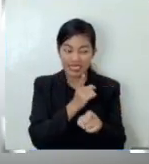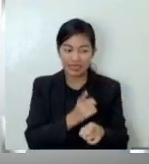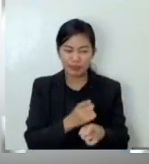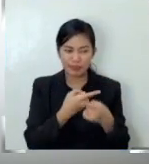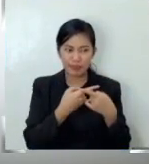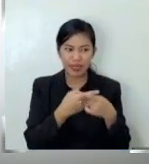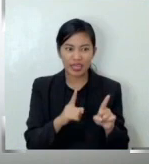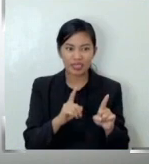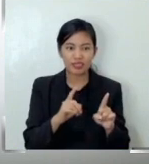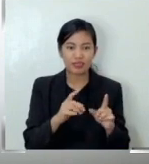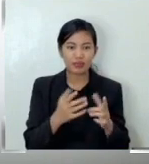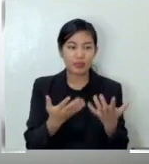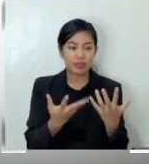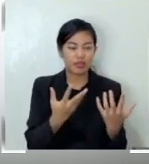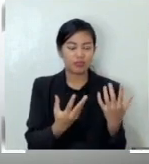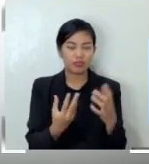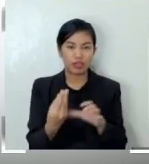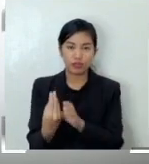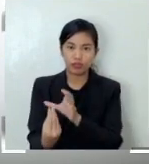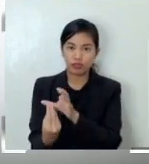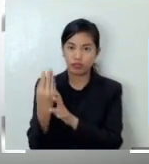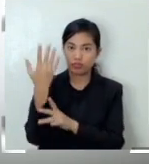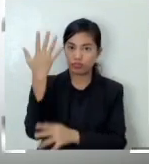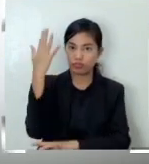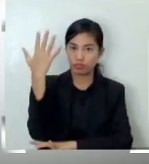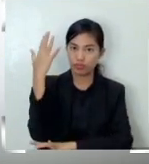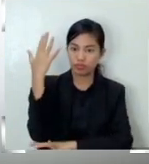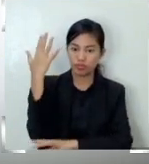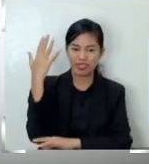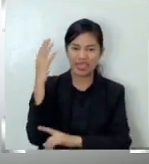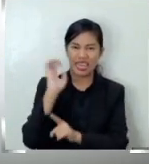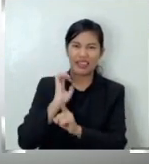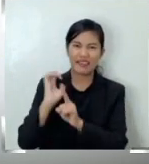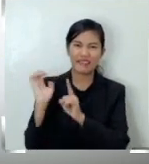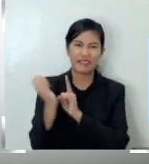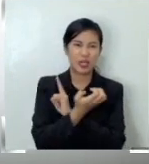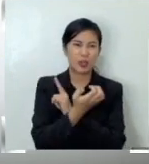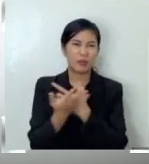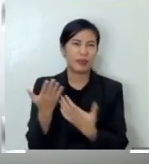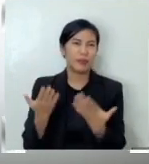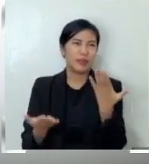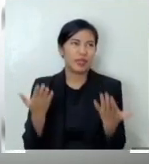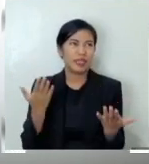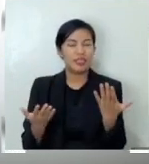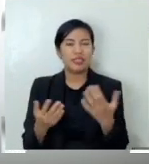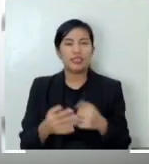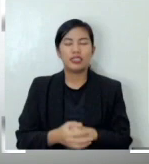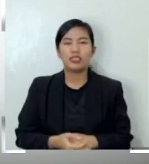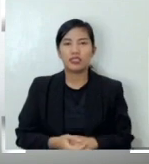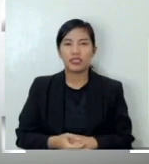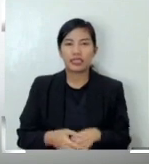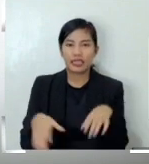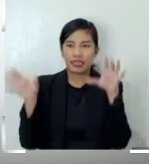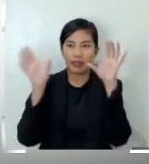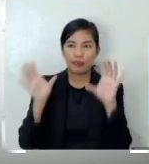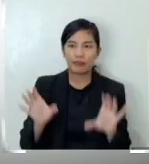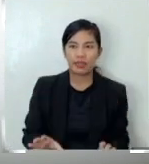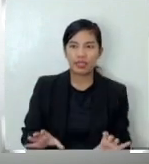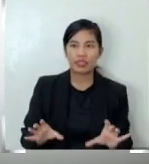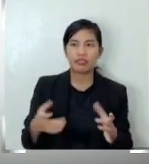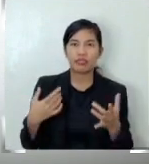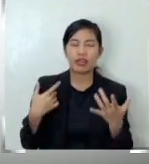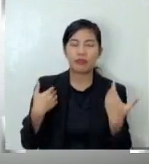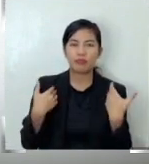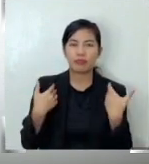siya tumubo at yung klima at iba pang mga natural factors po, nagdedetermina rin kung ano po